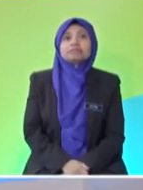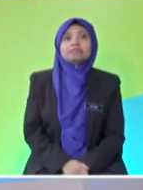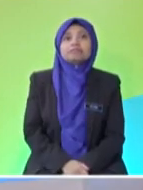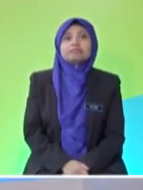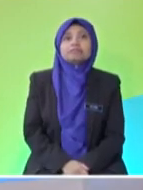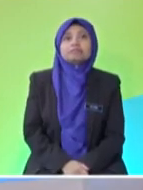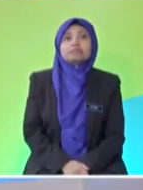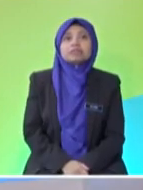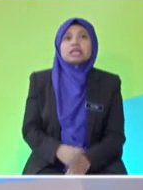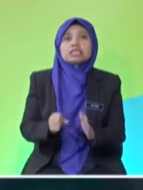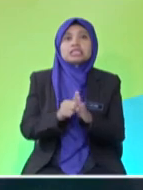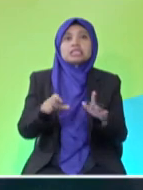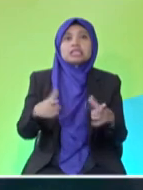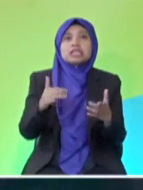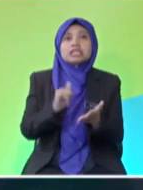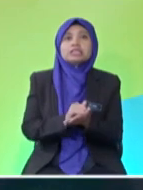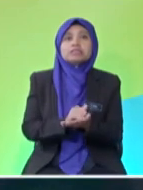dan selanjutnya